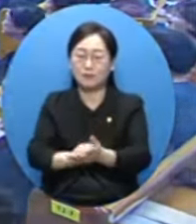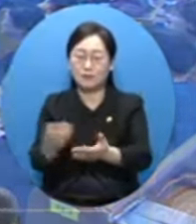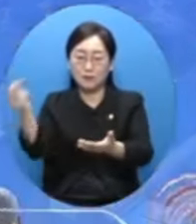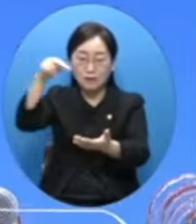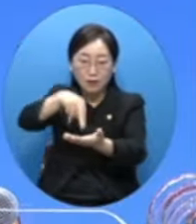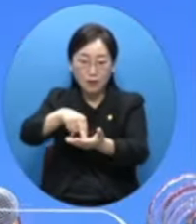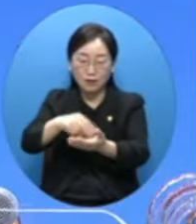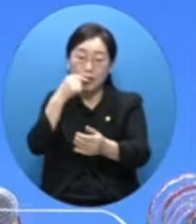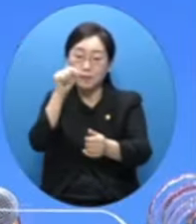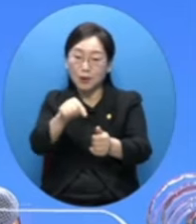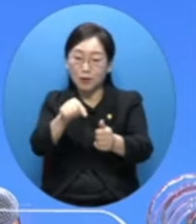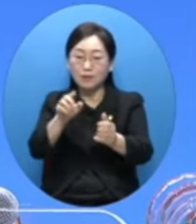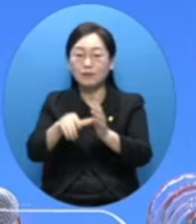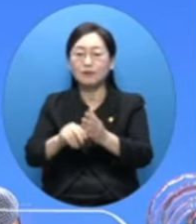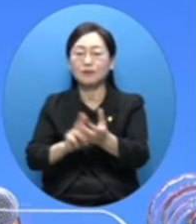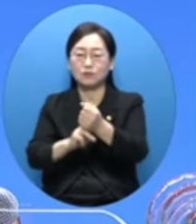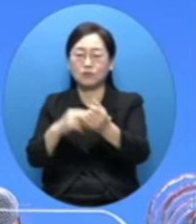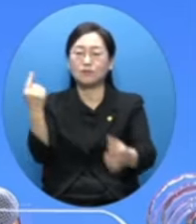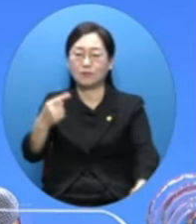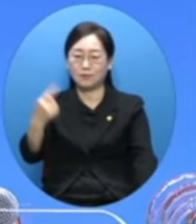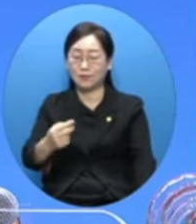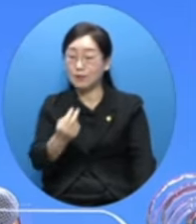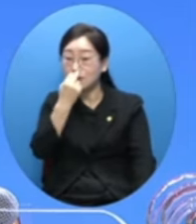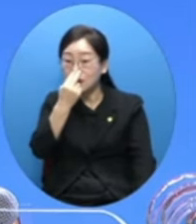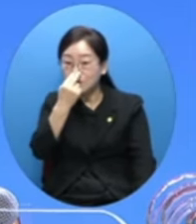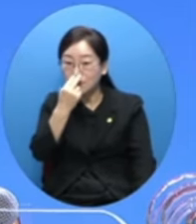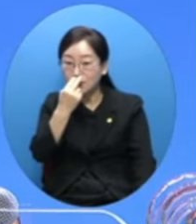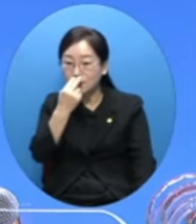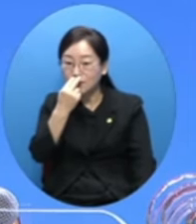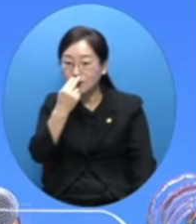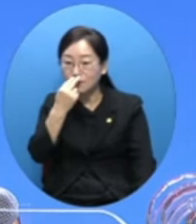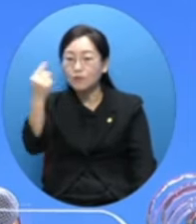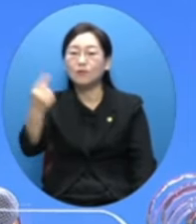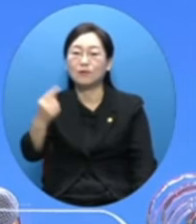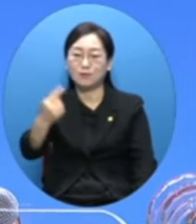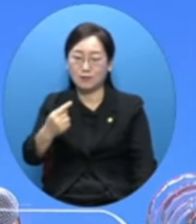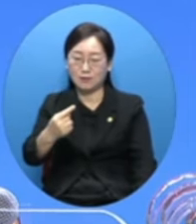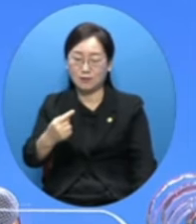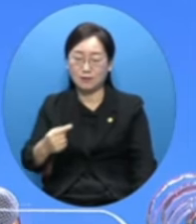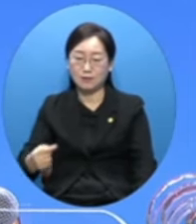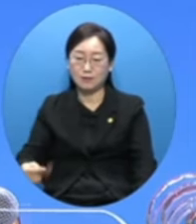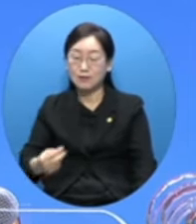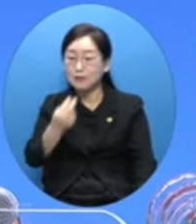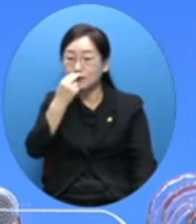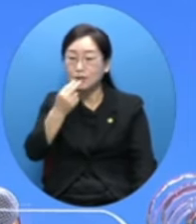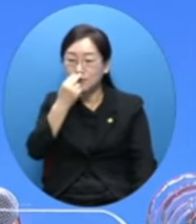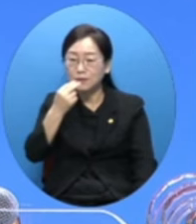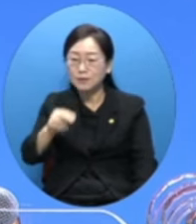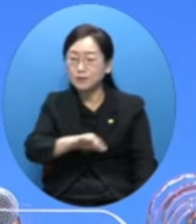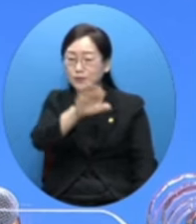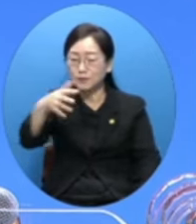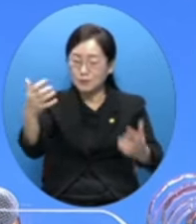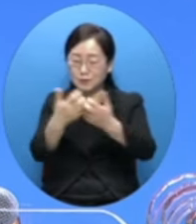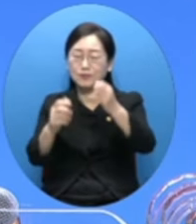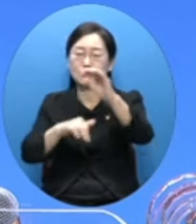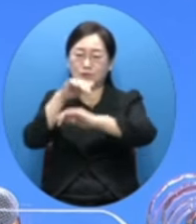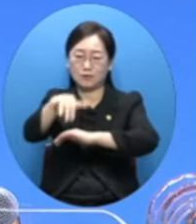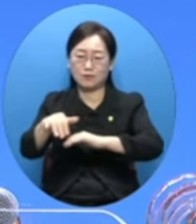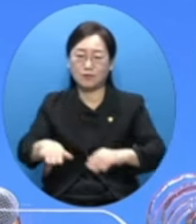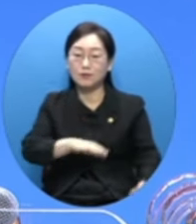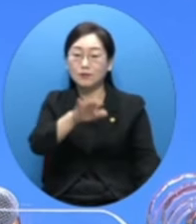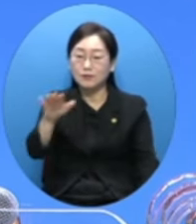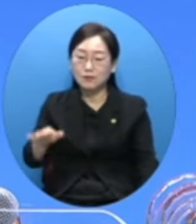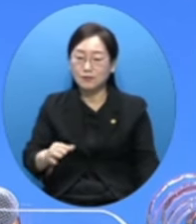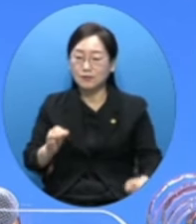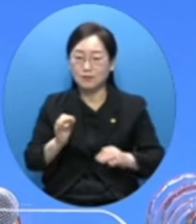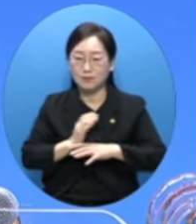때 기적이 일어나는 것입니다. 생명이 우리에게 다가오게 부어지게 되고 생명이 우리에게 넘쳐나게 되어서 우리는